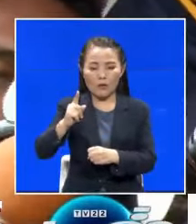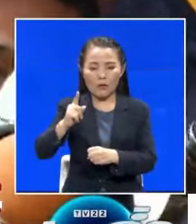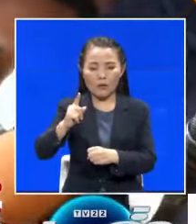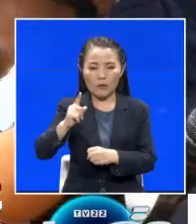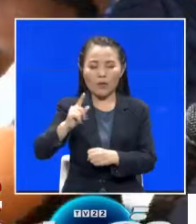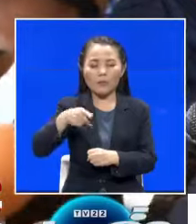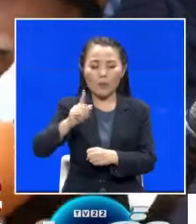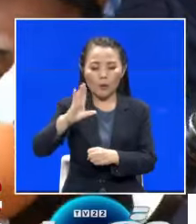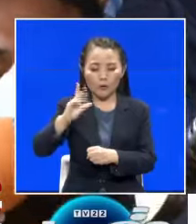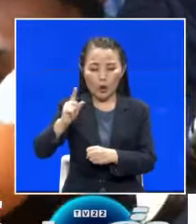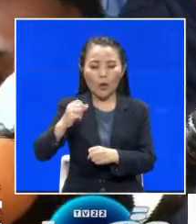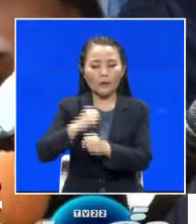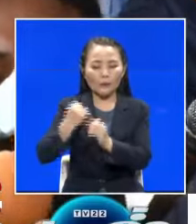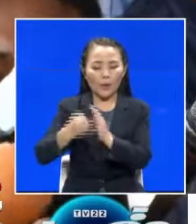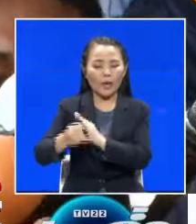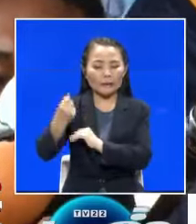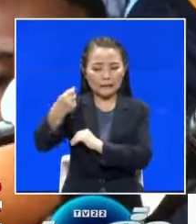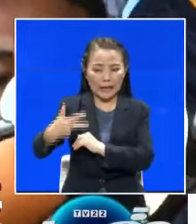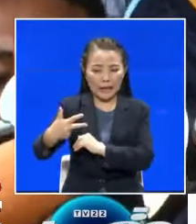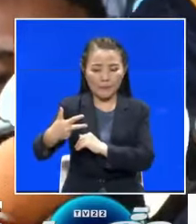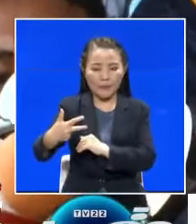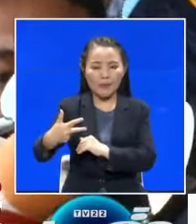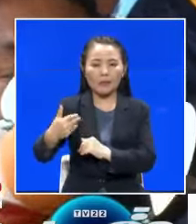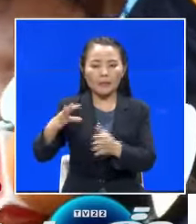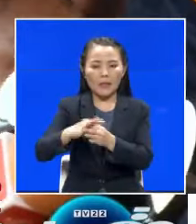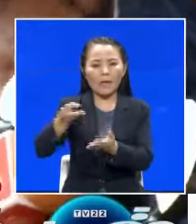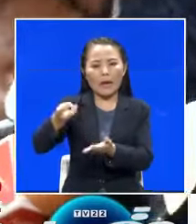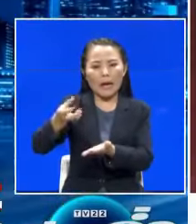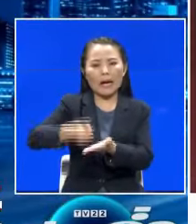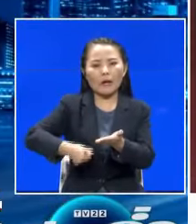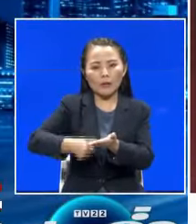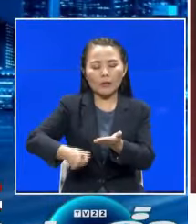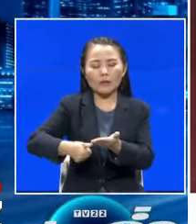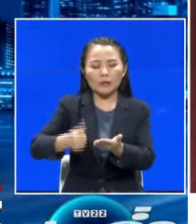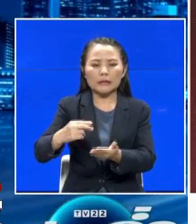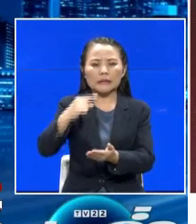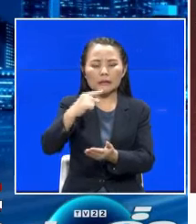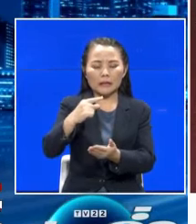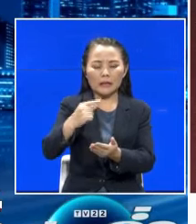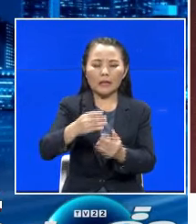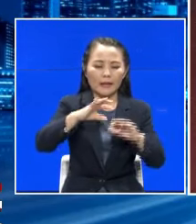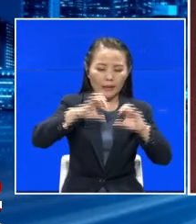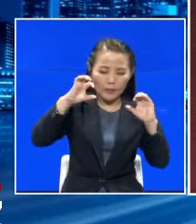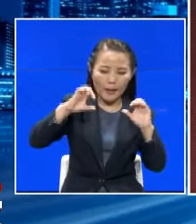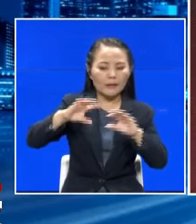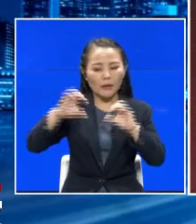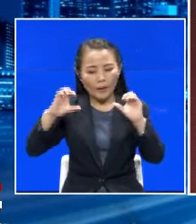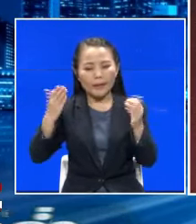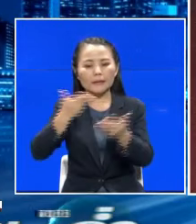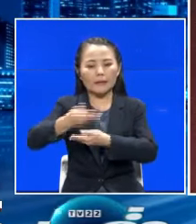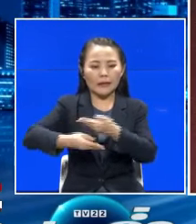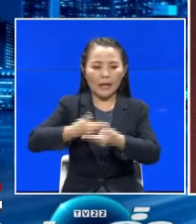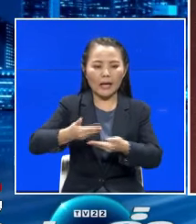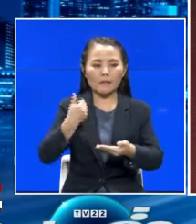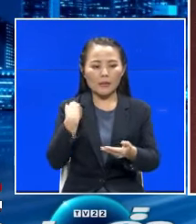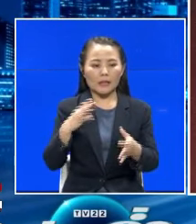าปปช.อีก3คดีนั่นก็คือคดีซื้อขายข้าวแบบรัฐต่อรัฐหรือว่า G2G คดีจ่ายเงินเยียวยาผู้ได้รับผลกระ